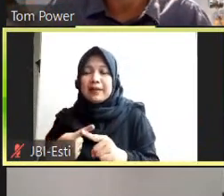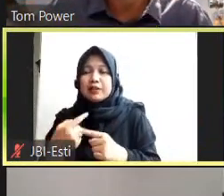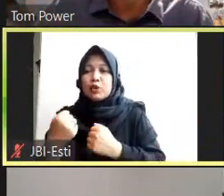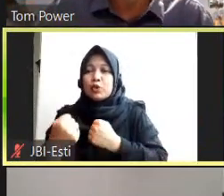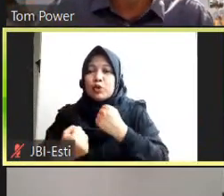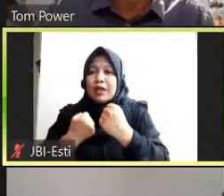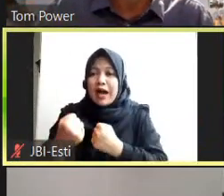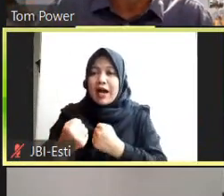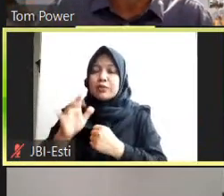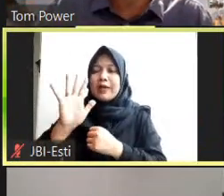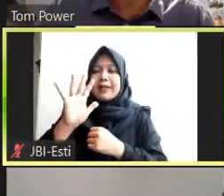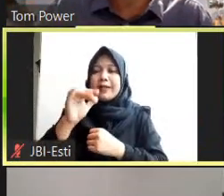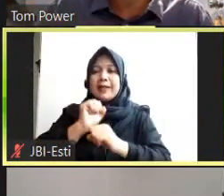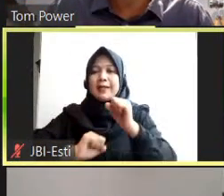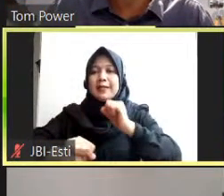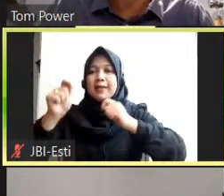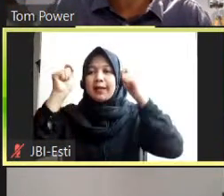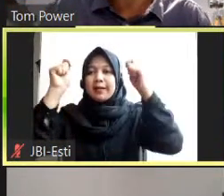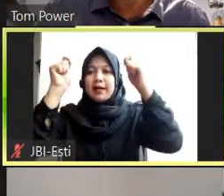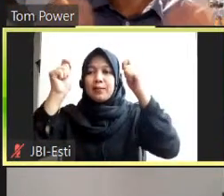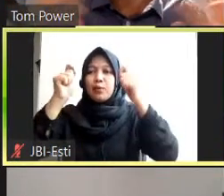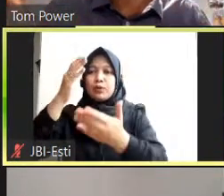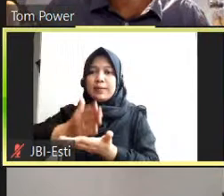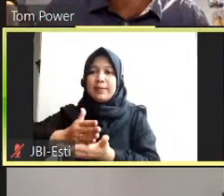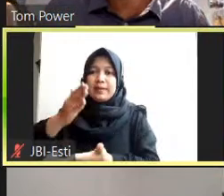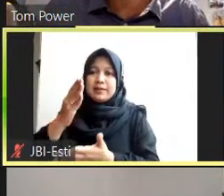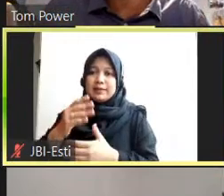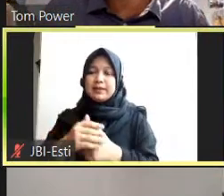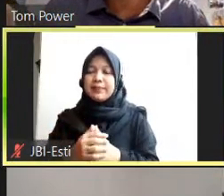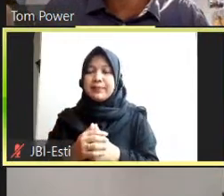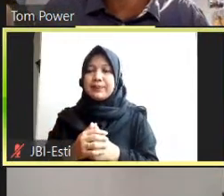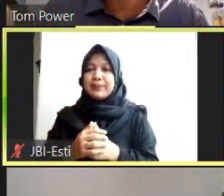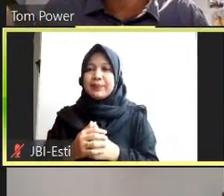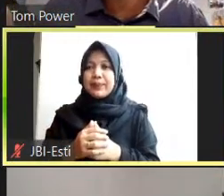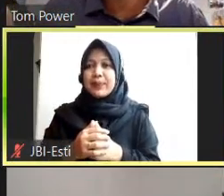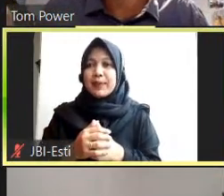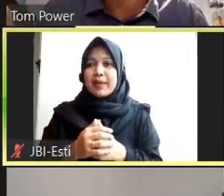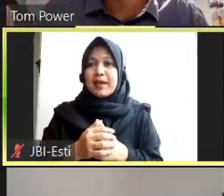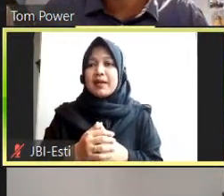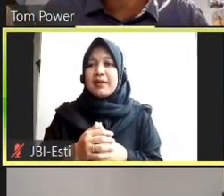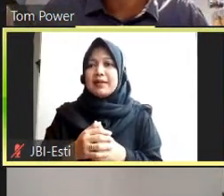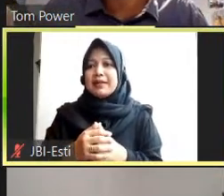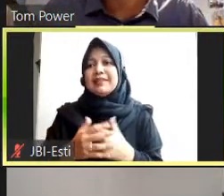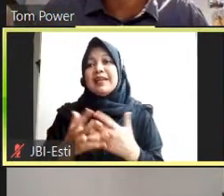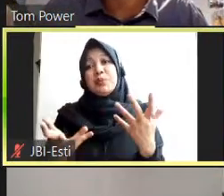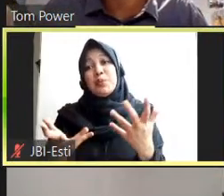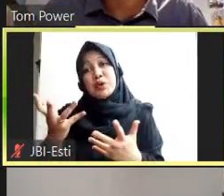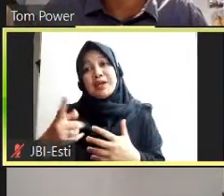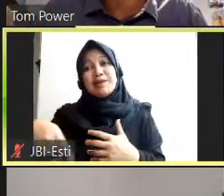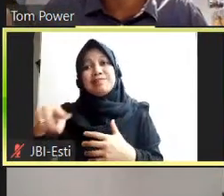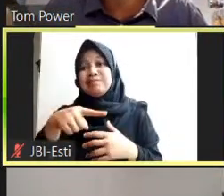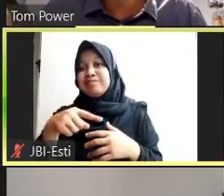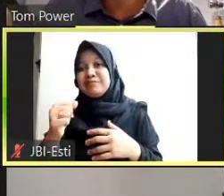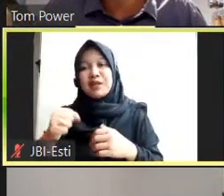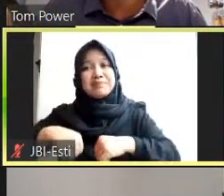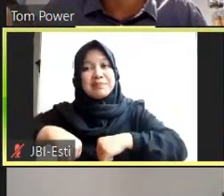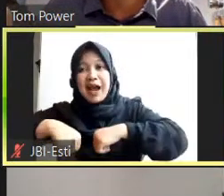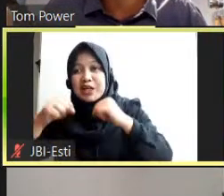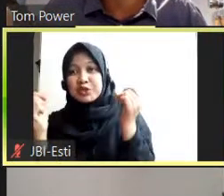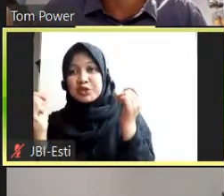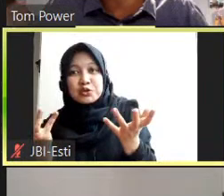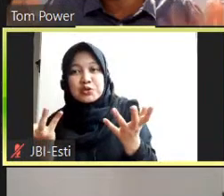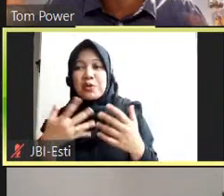kegiatannya. Nah, lagi-lagi bisa jadi kita tidak setuju atau tidak suka orang yang berpartisipasi